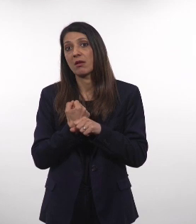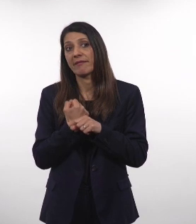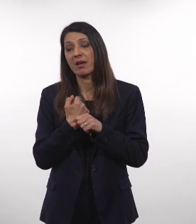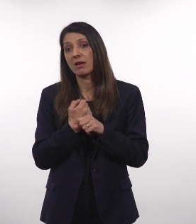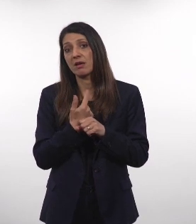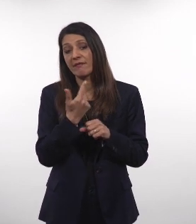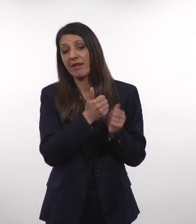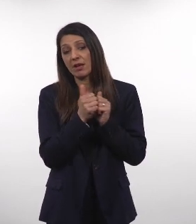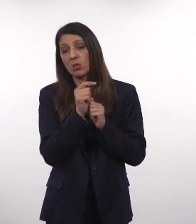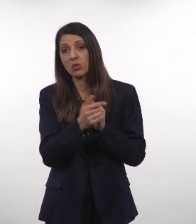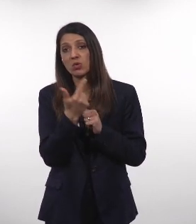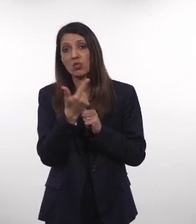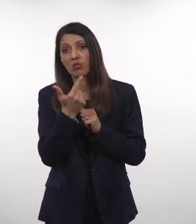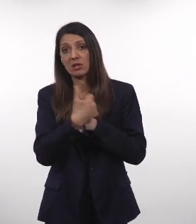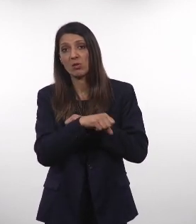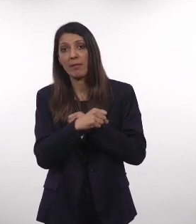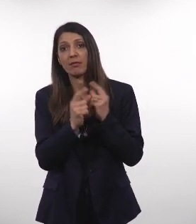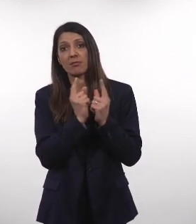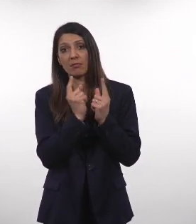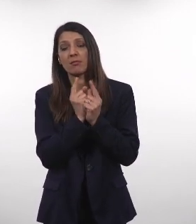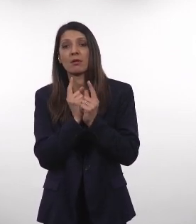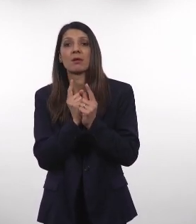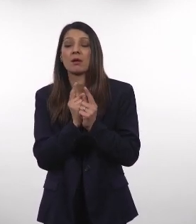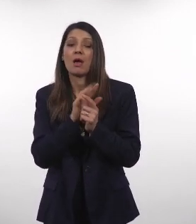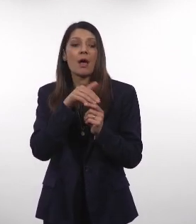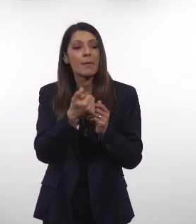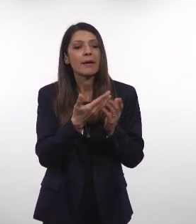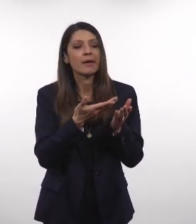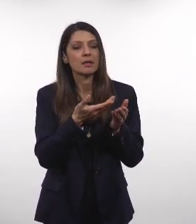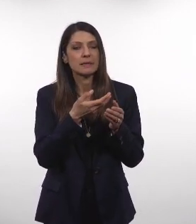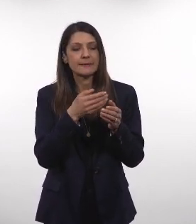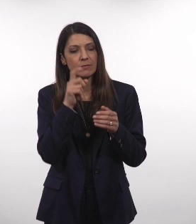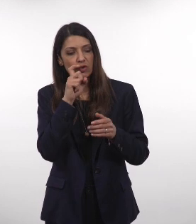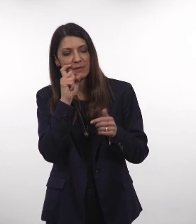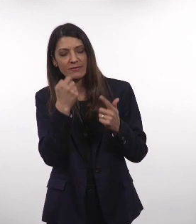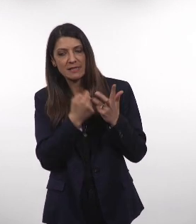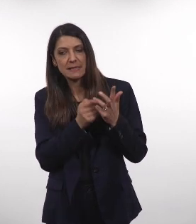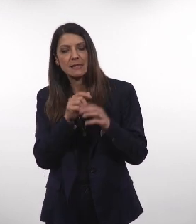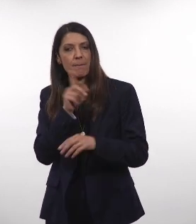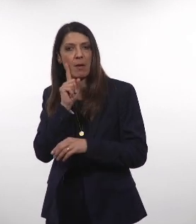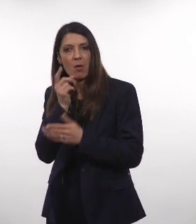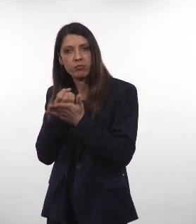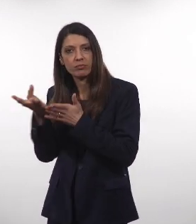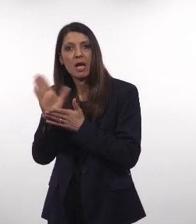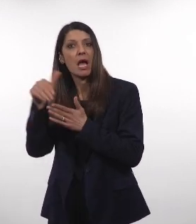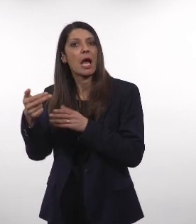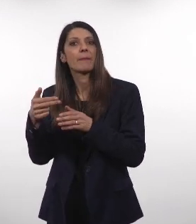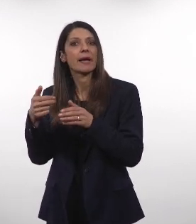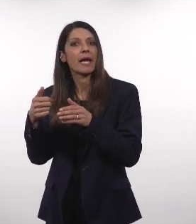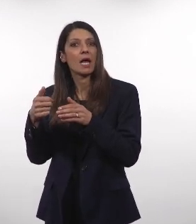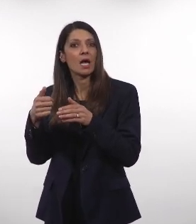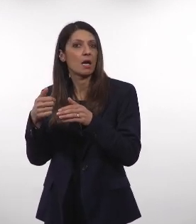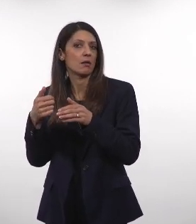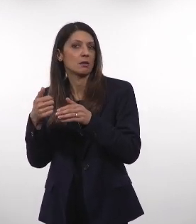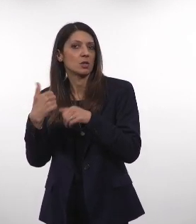Et ce qui est important, c'est que je puisse transmettre à la maman ce qui a été observé et pour qu'elle, pendant tout le reste de la semaine, elle puisse le